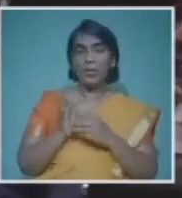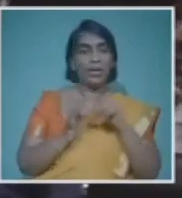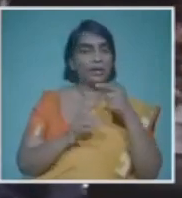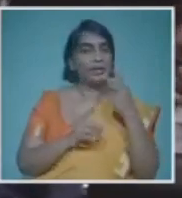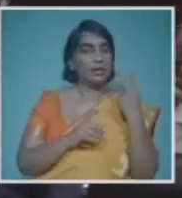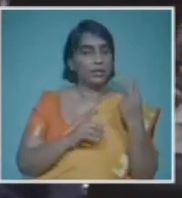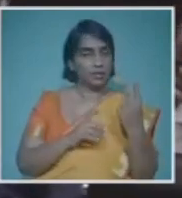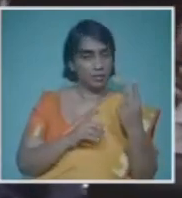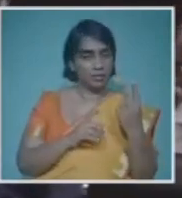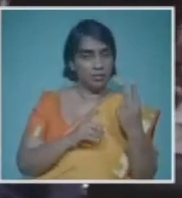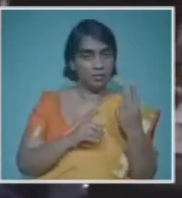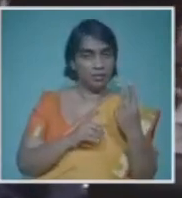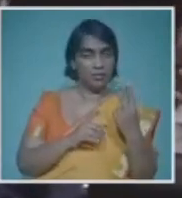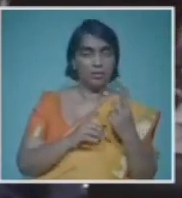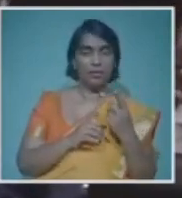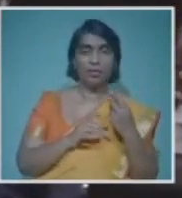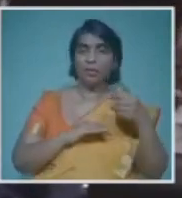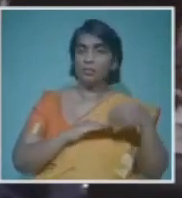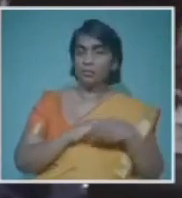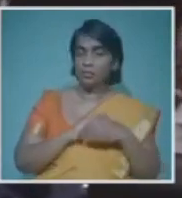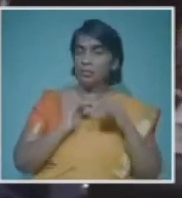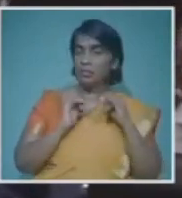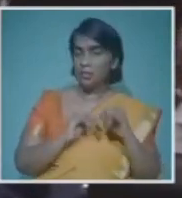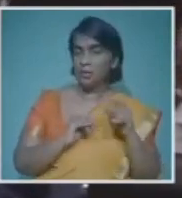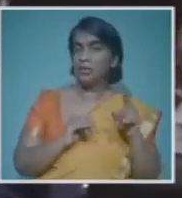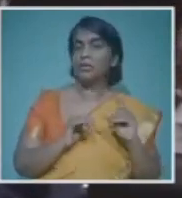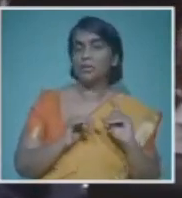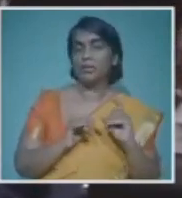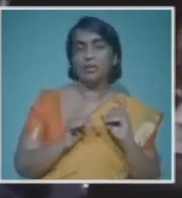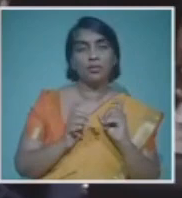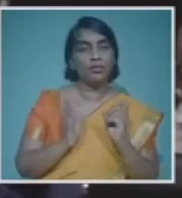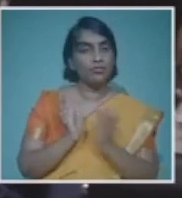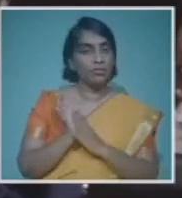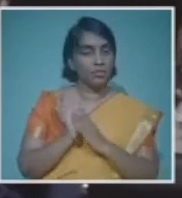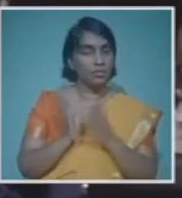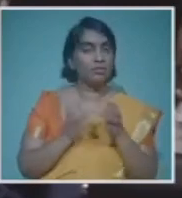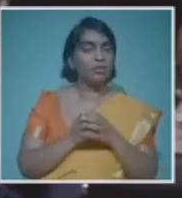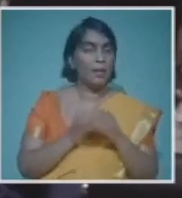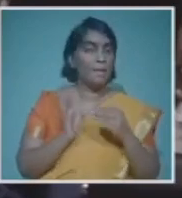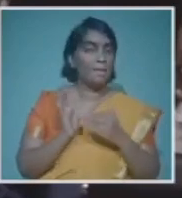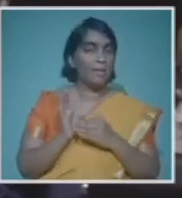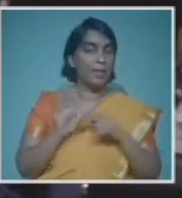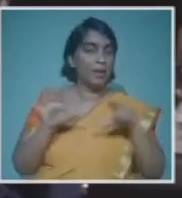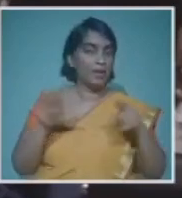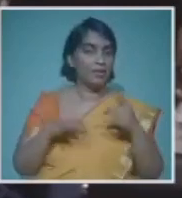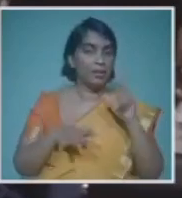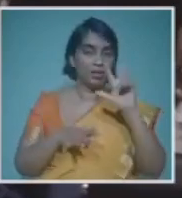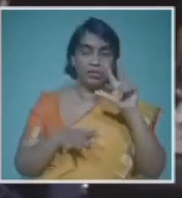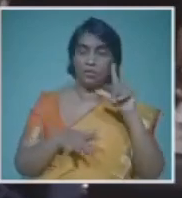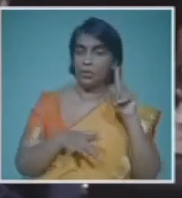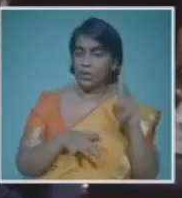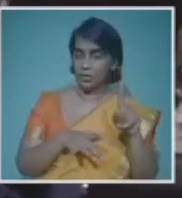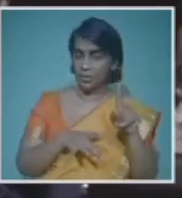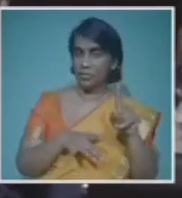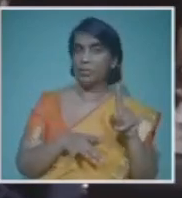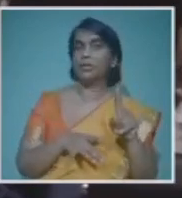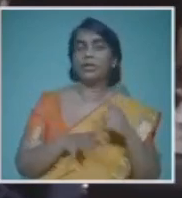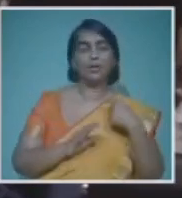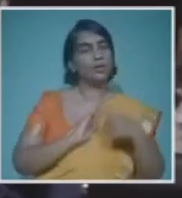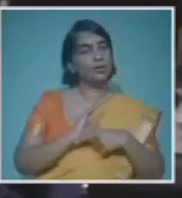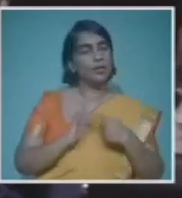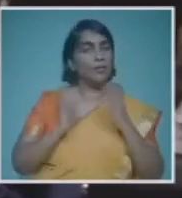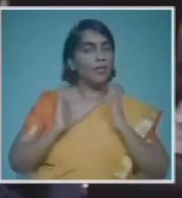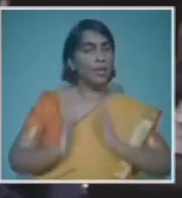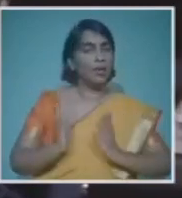කුත් අල්ලසෝ දූෂණ විමර්ශන කොමිෂන් සභාවට මිලියන 781 කුත් ශ්‍රී ලංකා